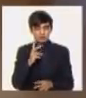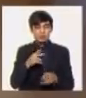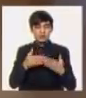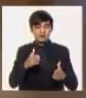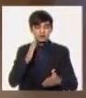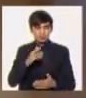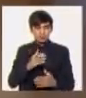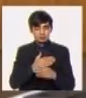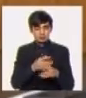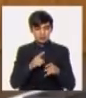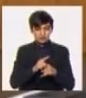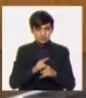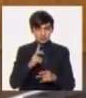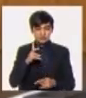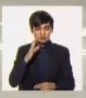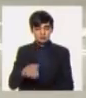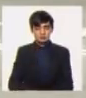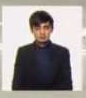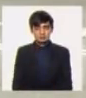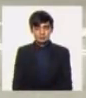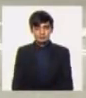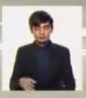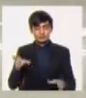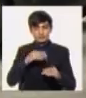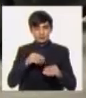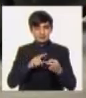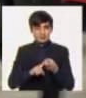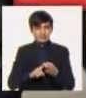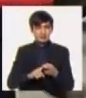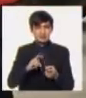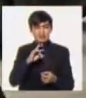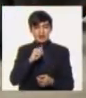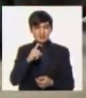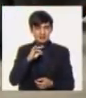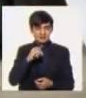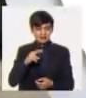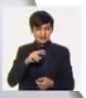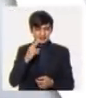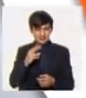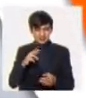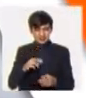которые принимаются нами, она дает свои плоды. От чего зависит реализация этого плана?